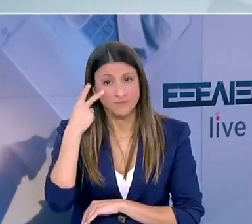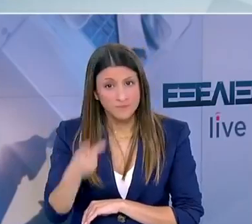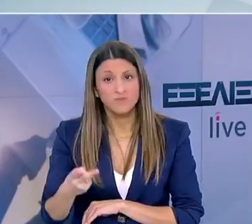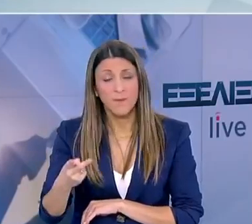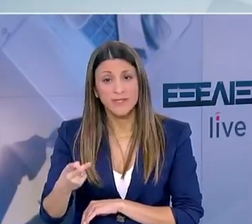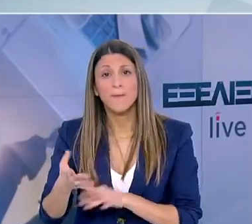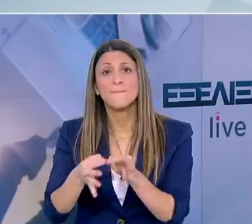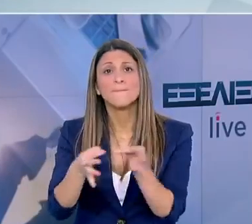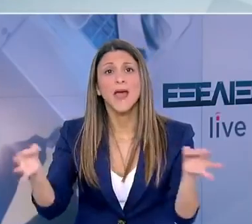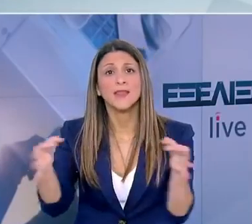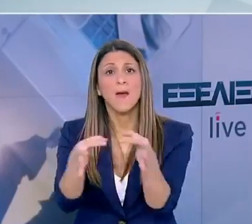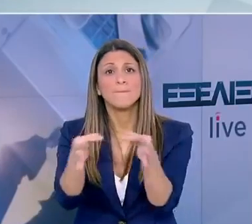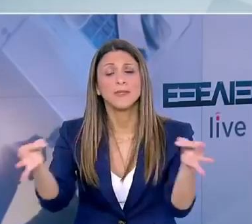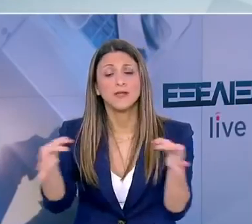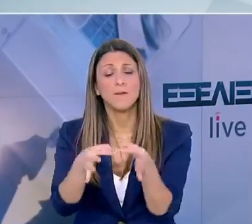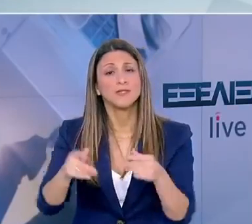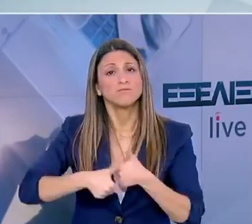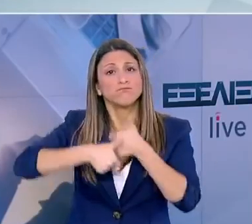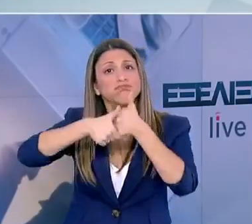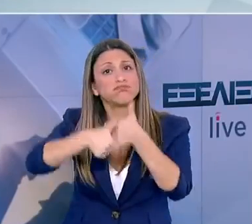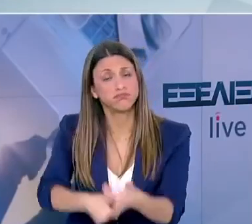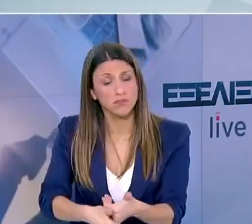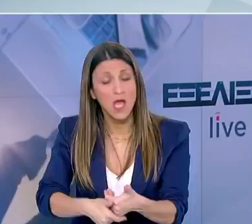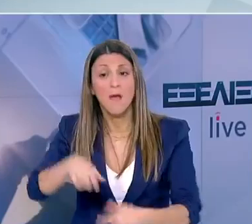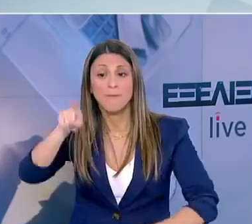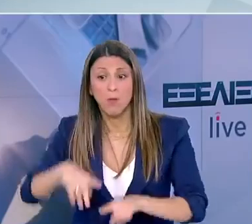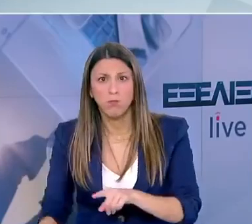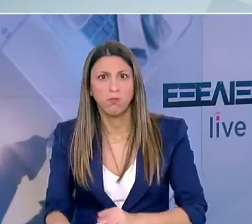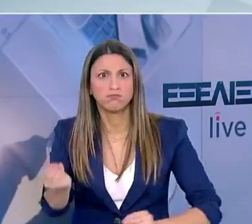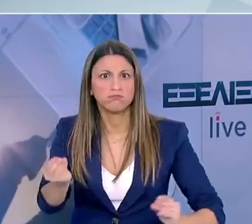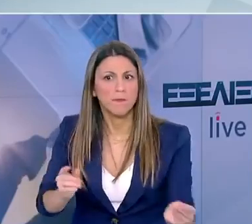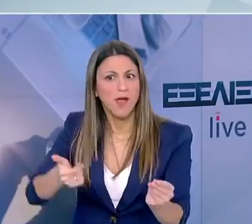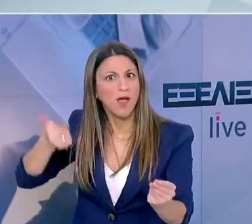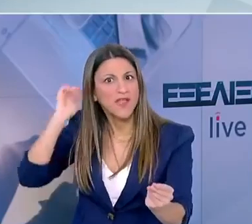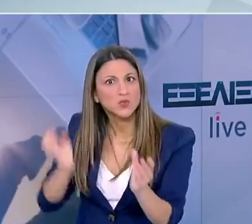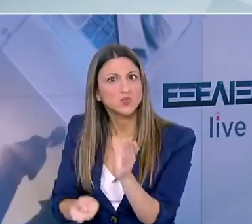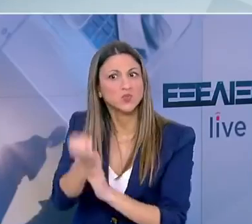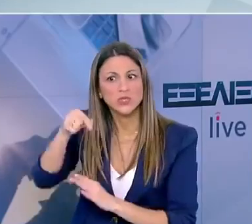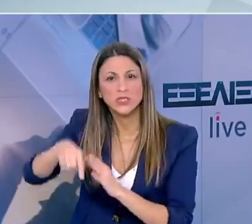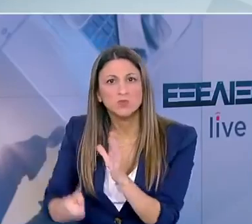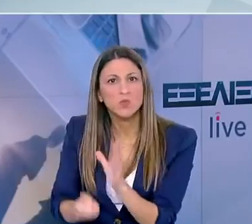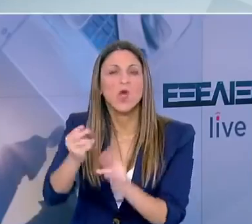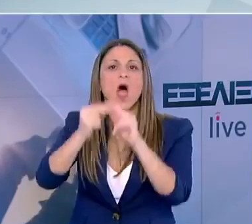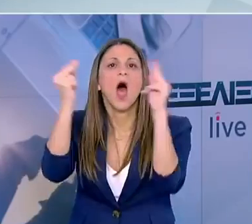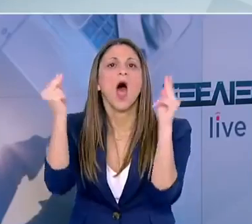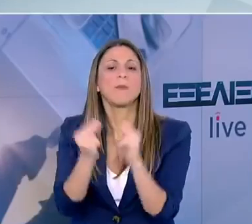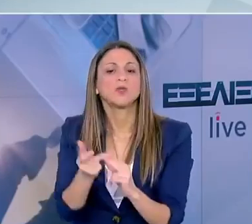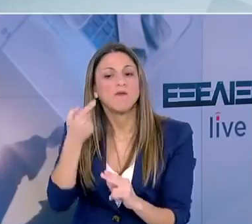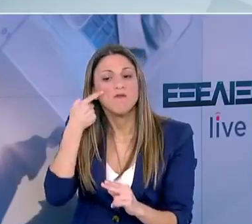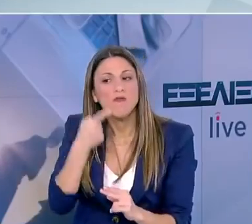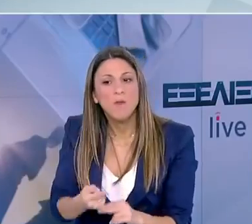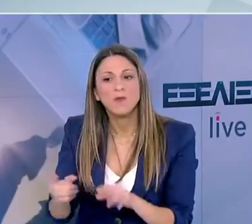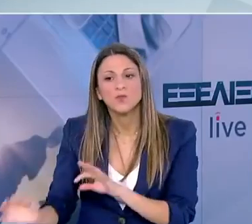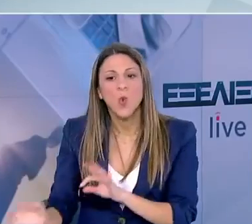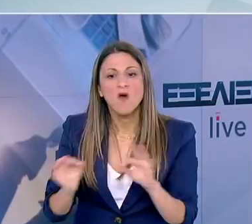της πανδημίας προϋποθέτει την προσαρμογή της στρατηγικής μας σε κάθε αλλαγή των δεδομένων. Γι' αυτό οι καθημερινά εξελίξεις